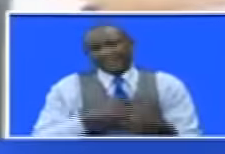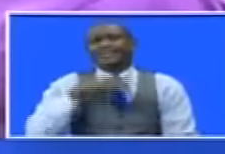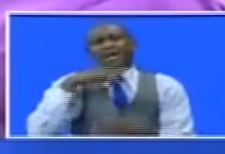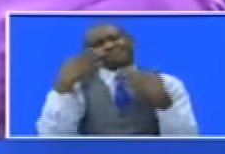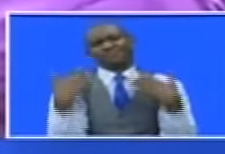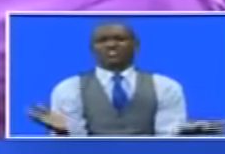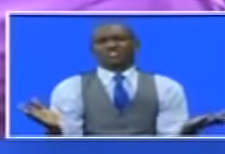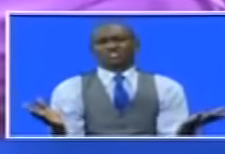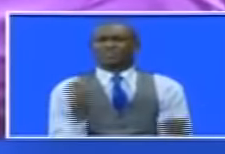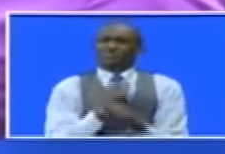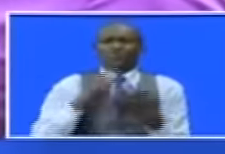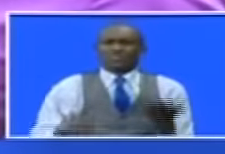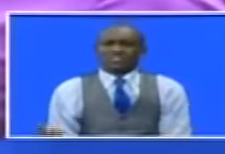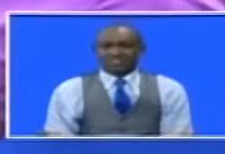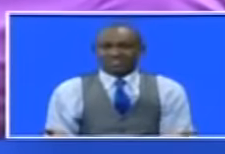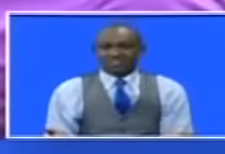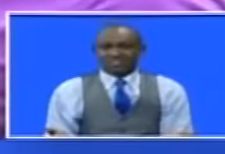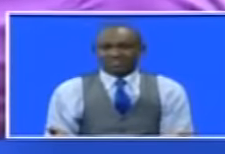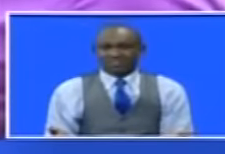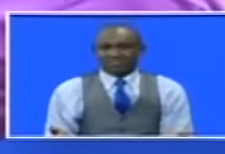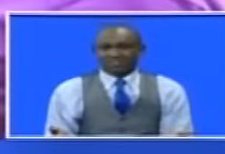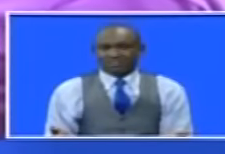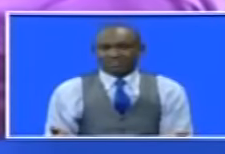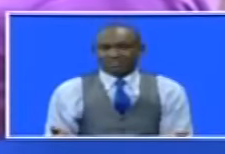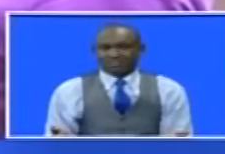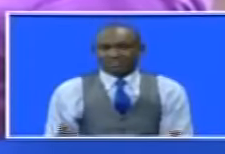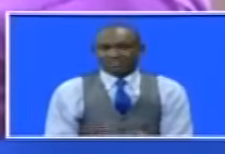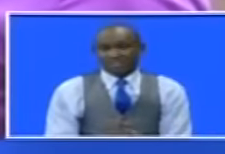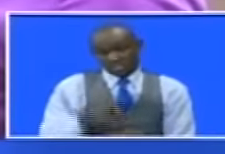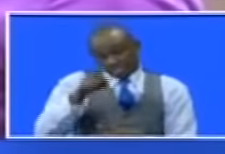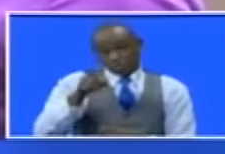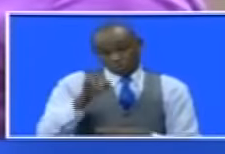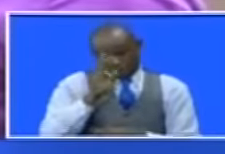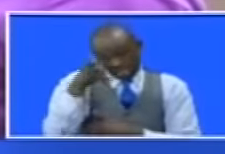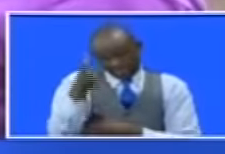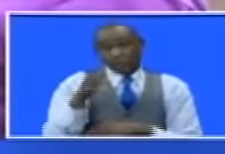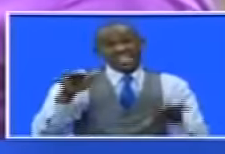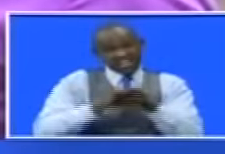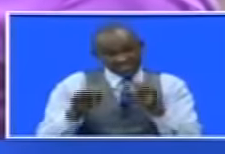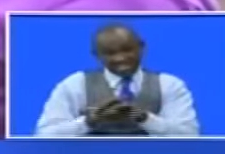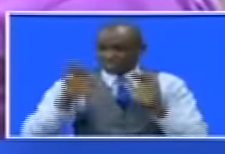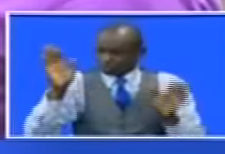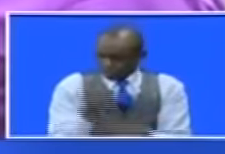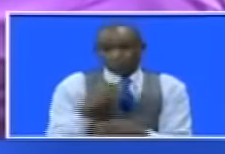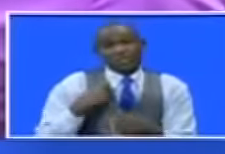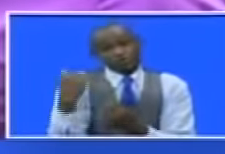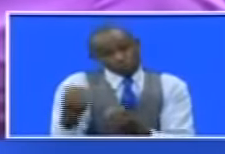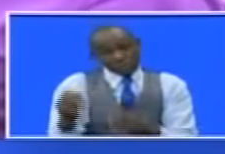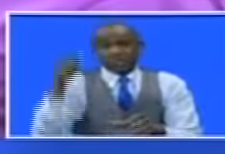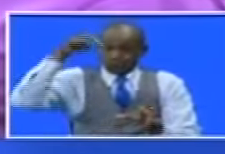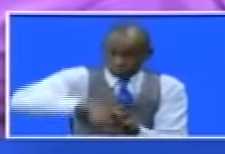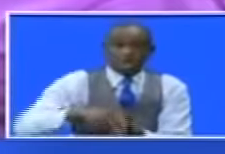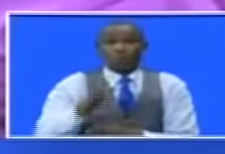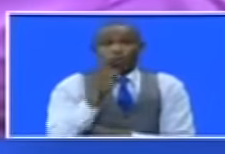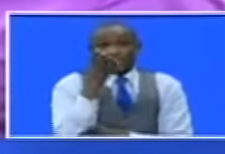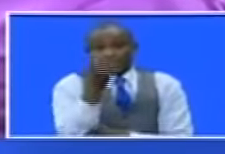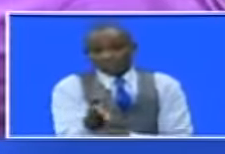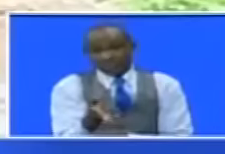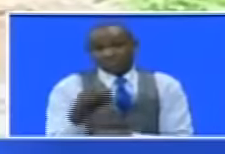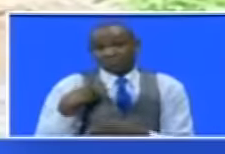alikufa. Maji ingia asubuhi, ikaenda na vitu yote, hata pia watoto wameanguka kwenye maji, sasa